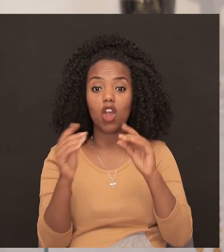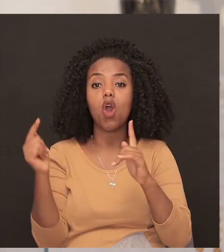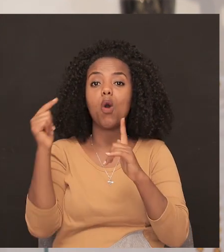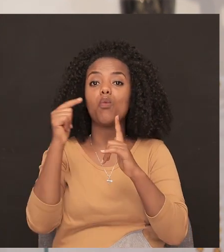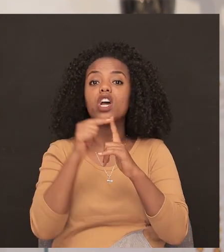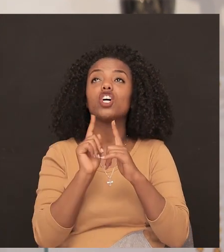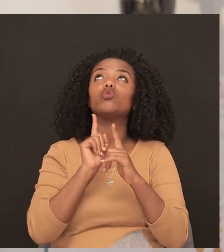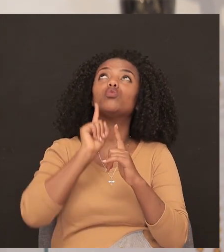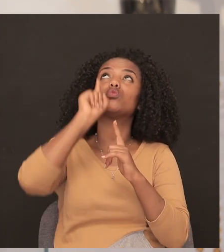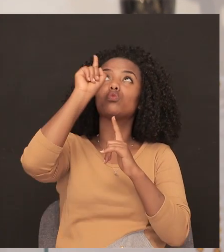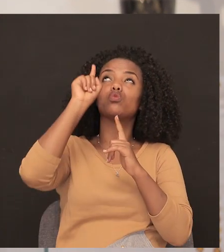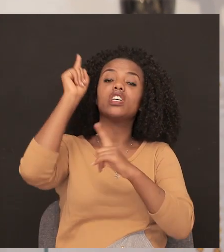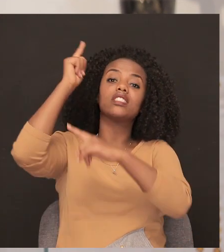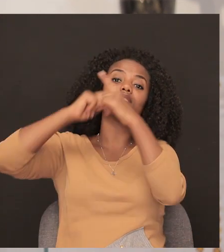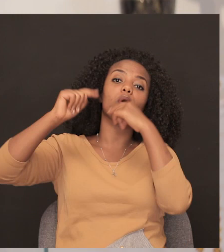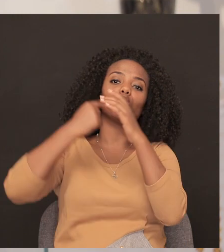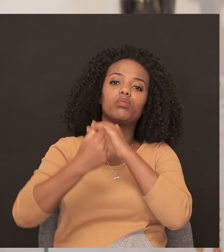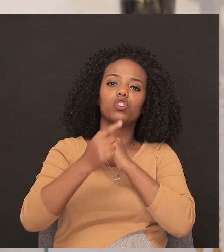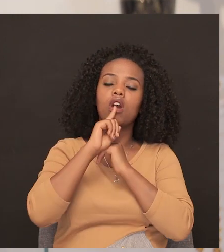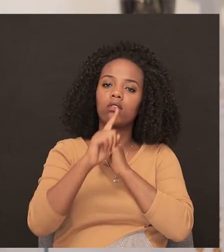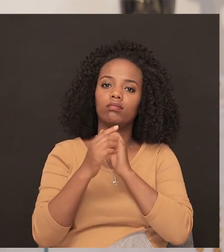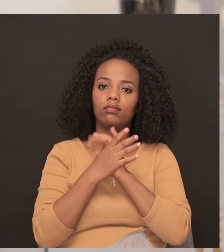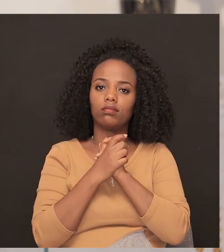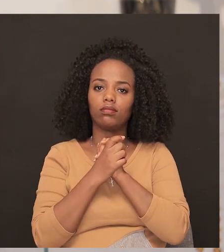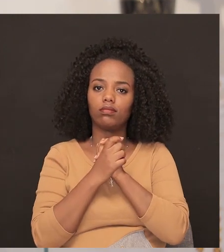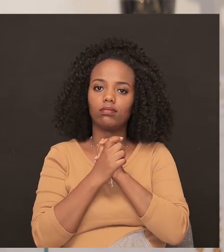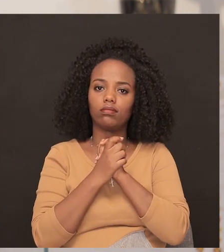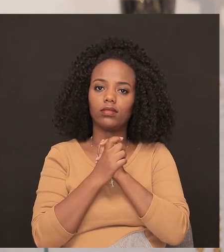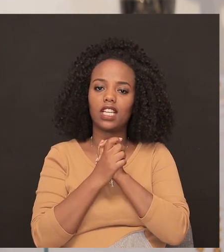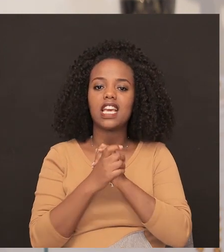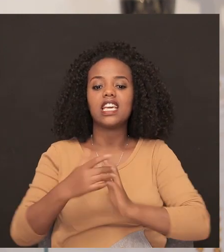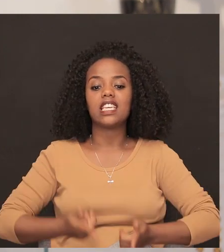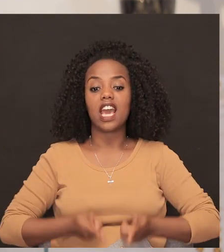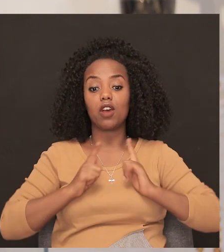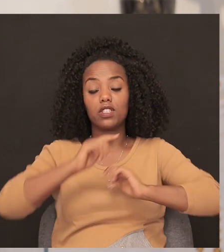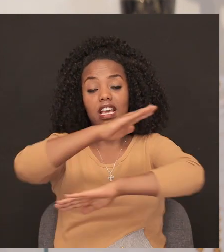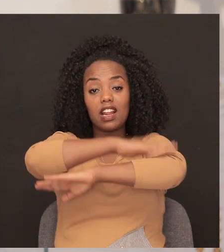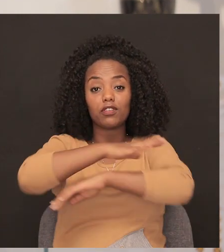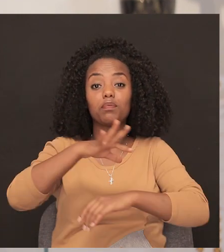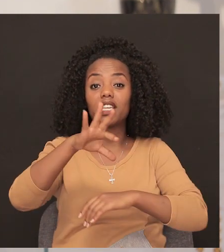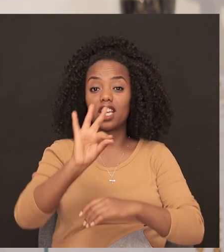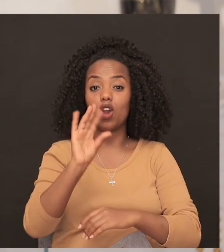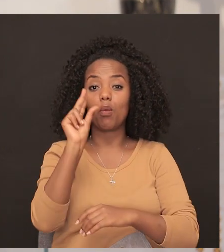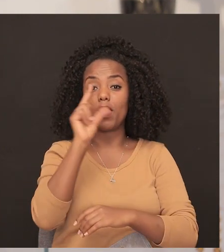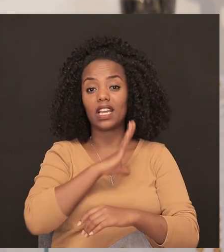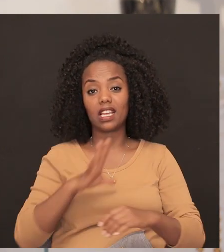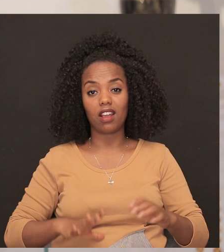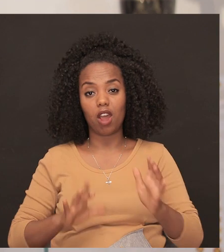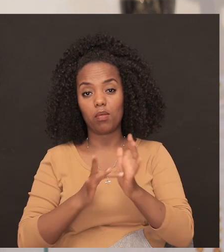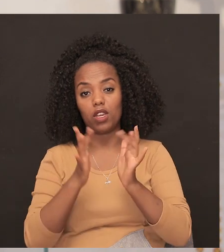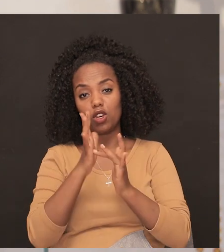እንደተናገረው ወደ እሱ ስትመጡ ብቻ ነው የነፍስ ረፍት የሚገኘው